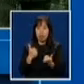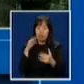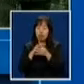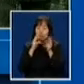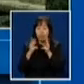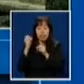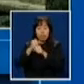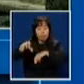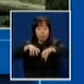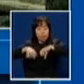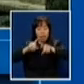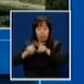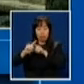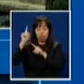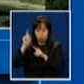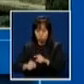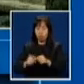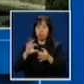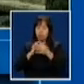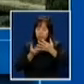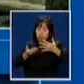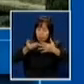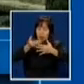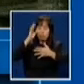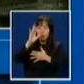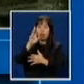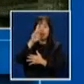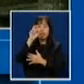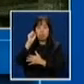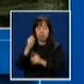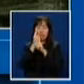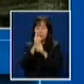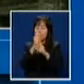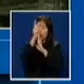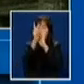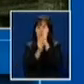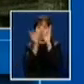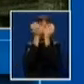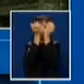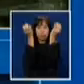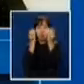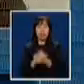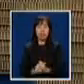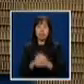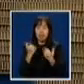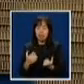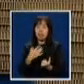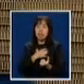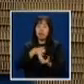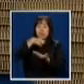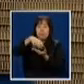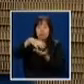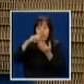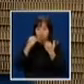ในเรื่องนี้ก็ต้องผ่านกระบวนการของสภานะครับในตามรัฐธรรมนูญของไทยนะครับเพราะฉะนั้นผมอยากจะเรียนว่าเวลา